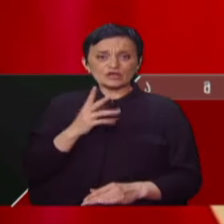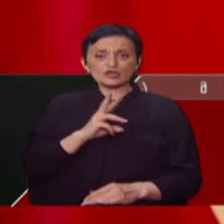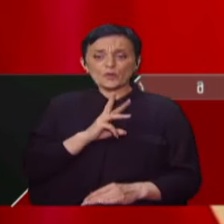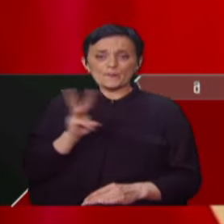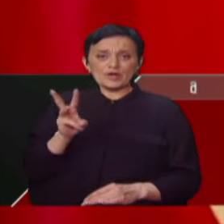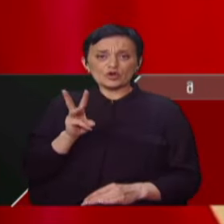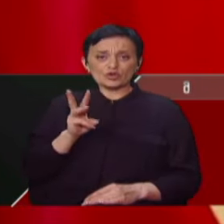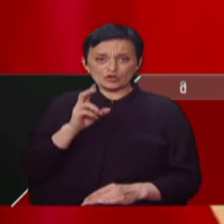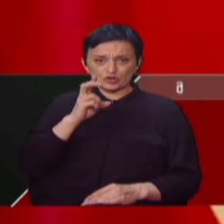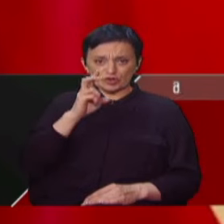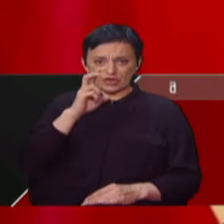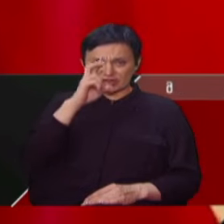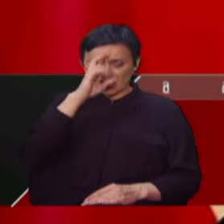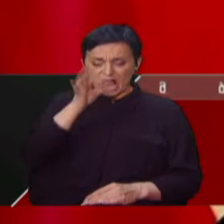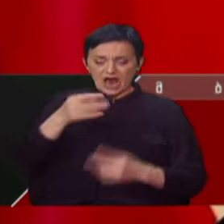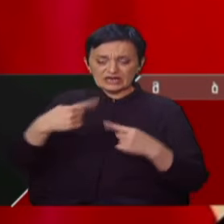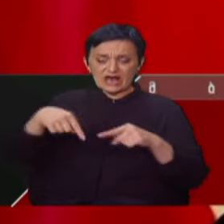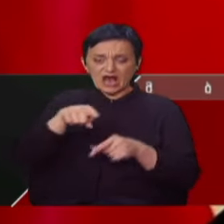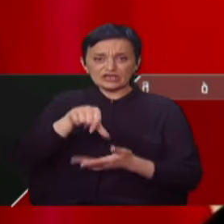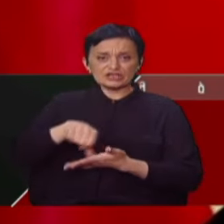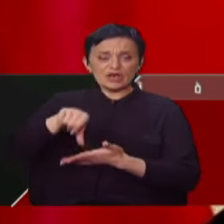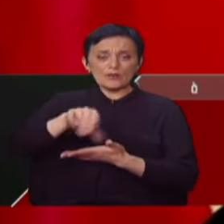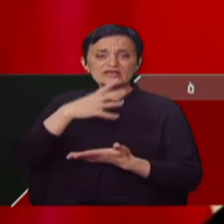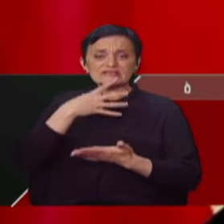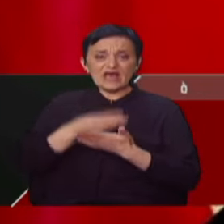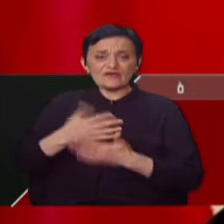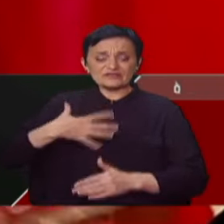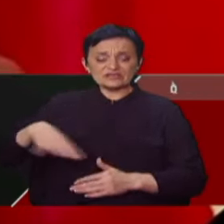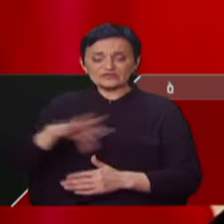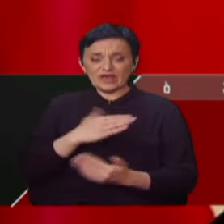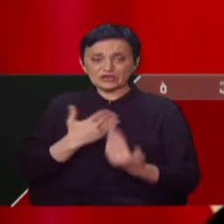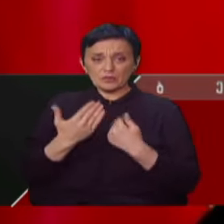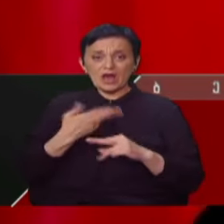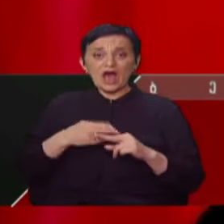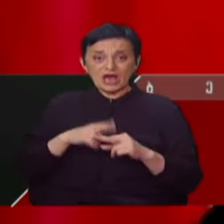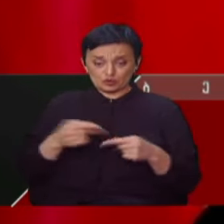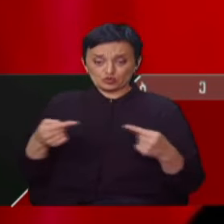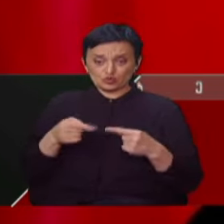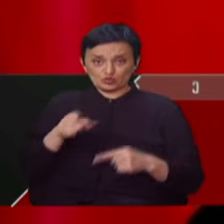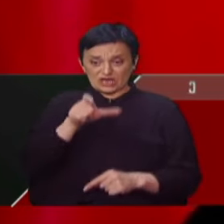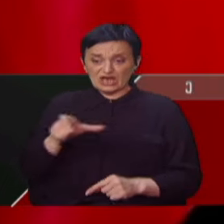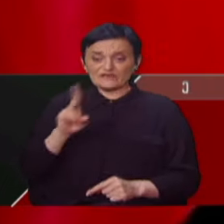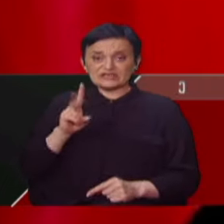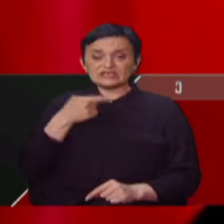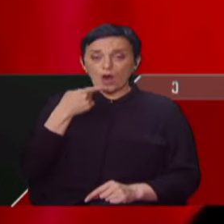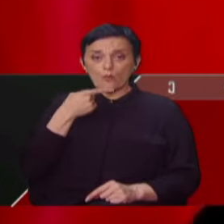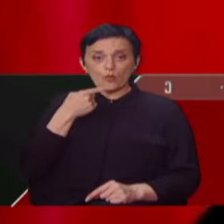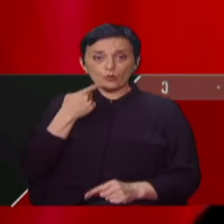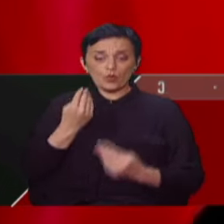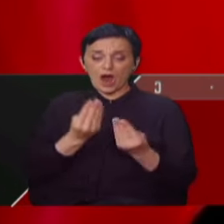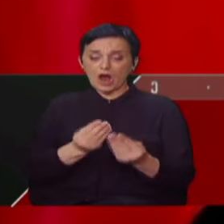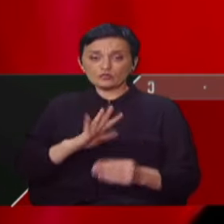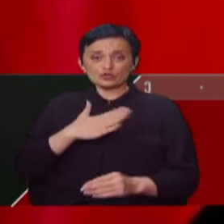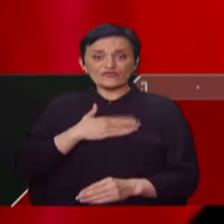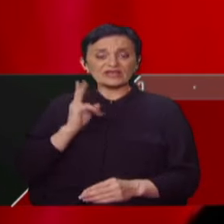მილიონერ NGO-ს წარმომადგენლებს თავისი ქვეყნის მიმართ. ეს არის ზუსტად ეს ხალხი იყო, ვინც ამბობდა, რომ არ უნდა მოეცათ